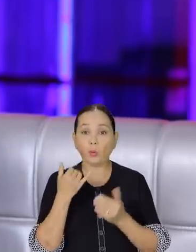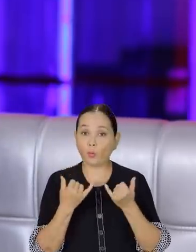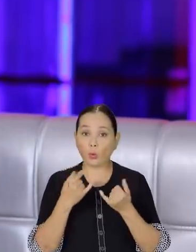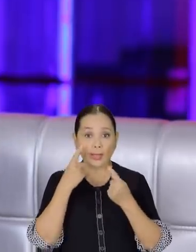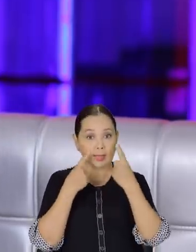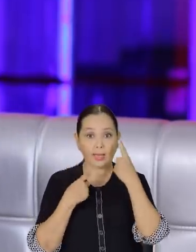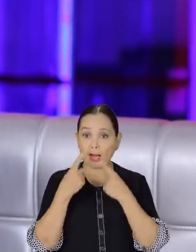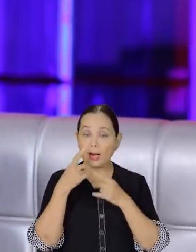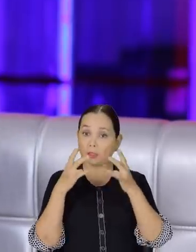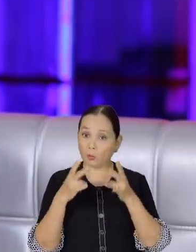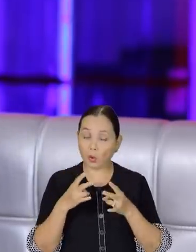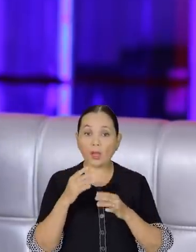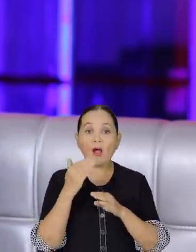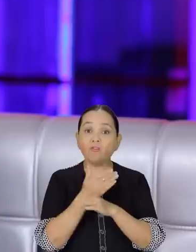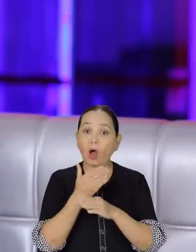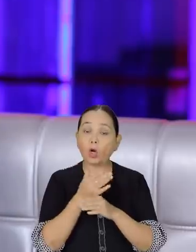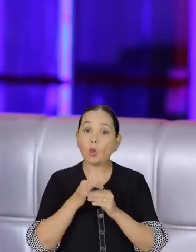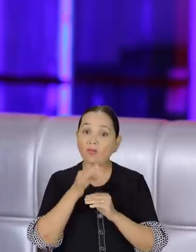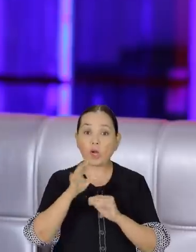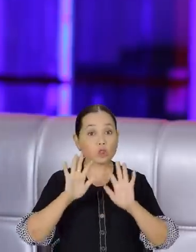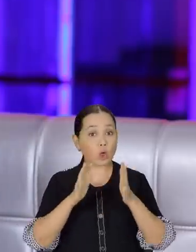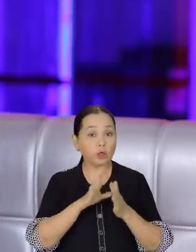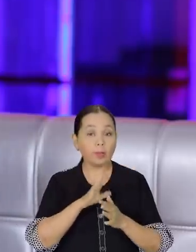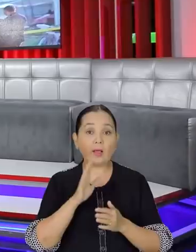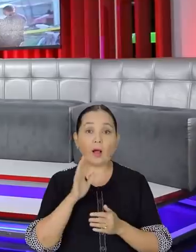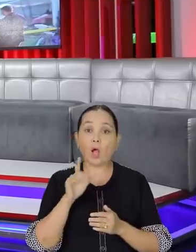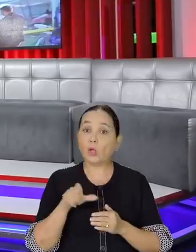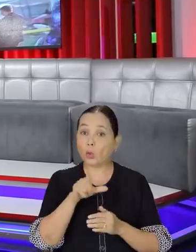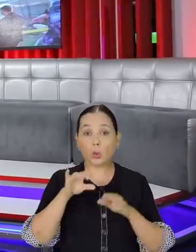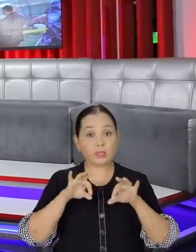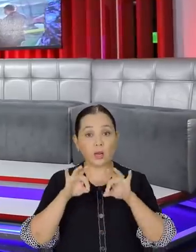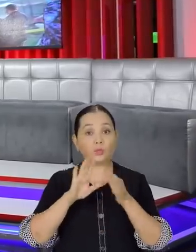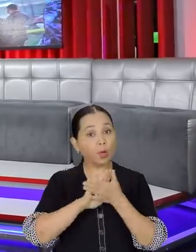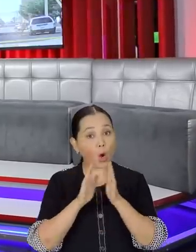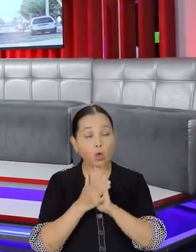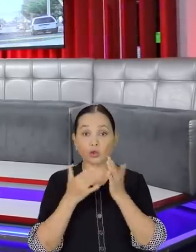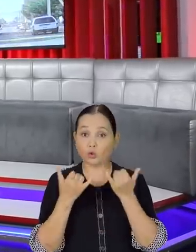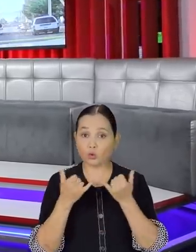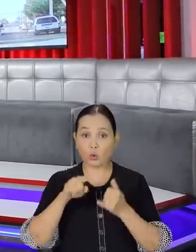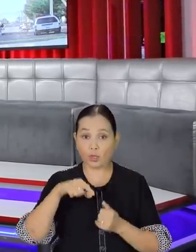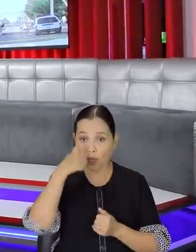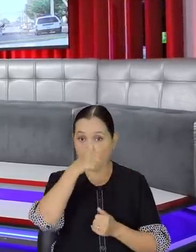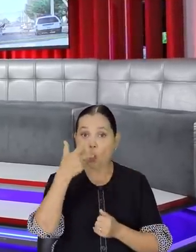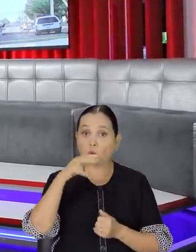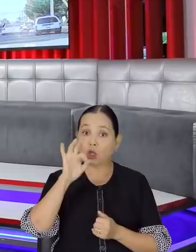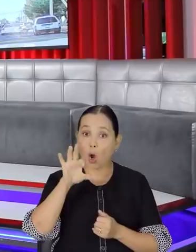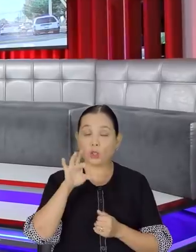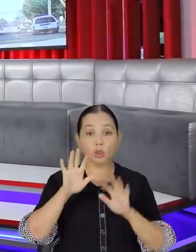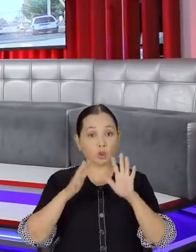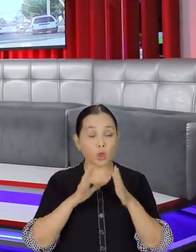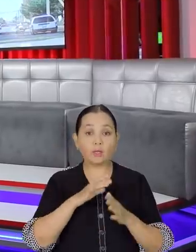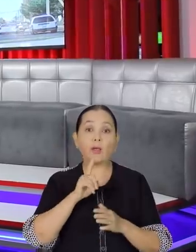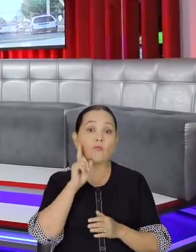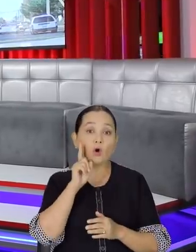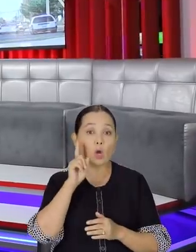bugun yig'latib qo'ydi. Farg'ona viloyatida sodir bo'lgan voqea yo'l transport hodisasi shu yilning 30-oktyabr kuni sodir bo'ldi.